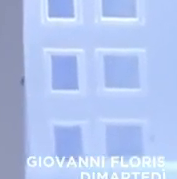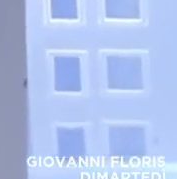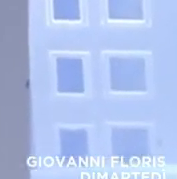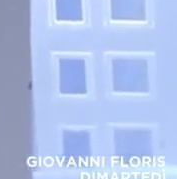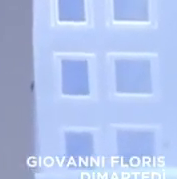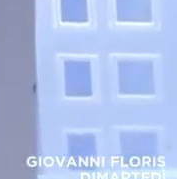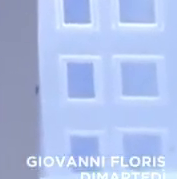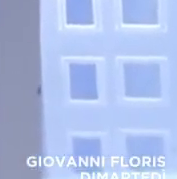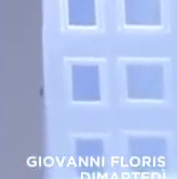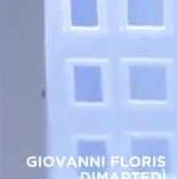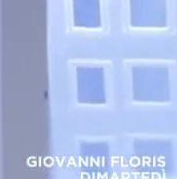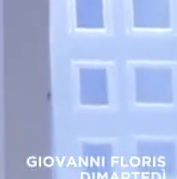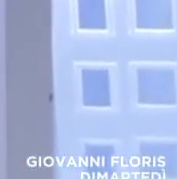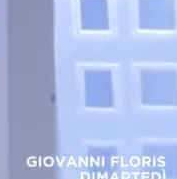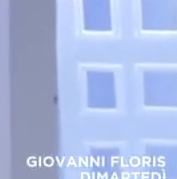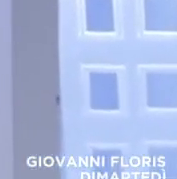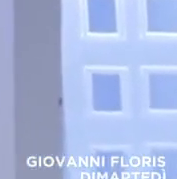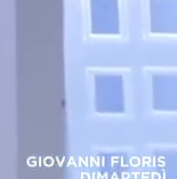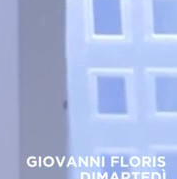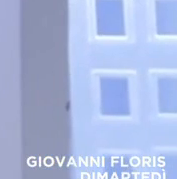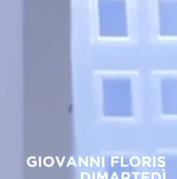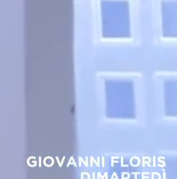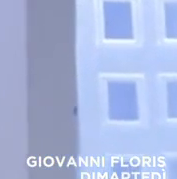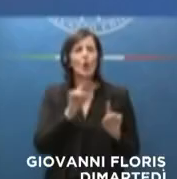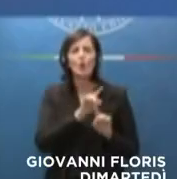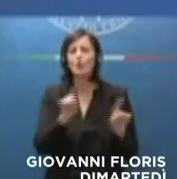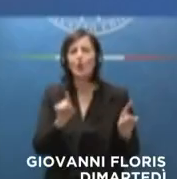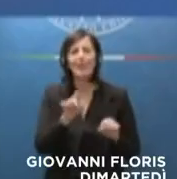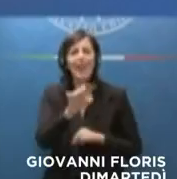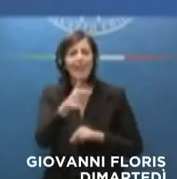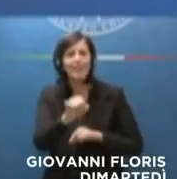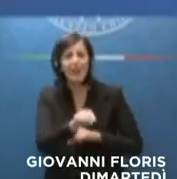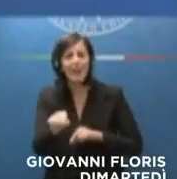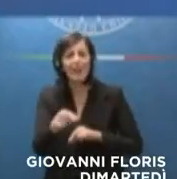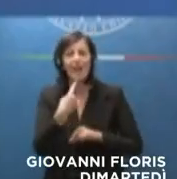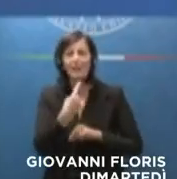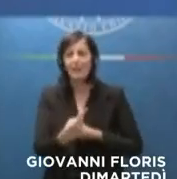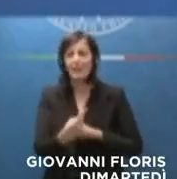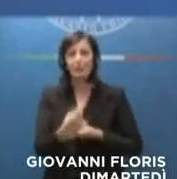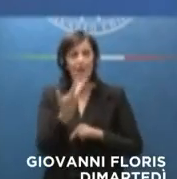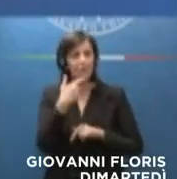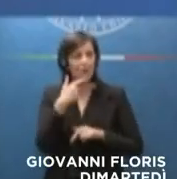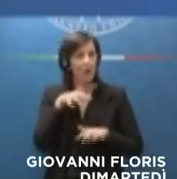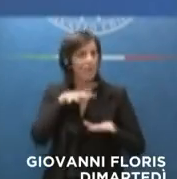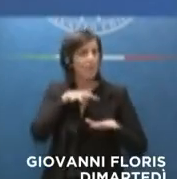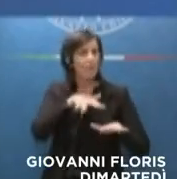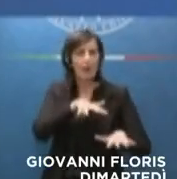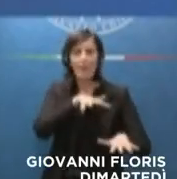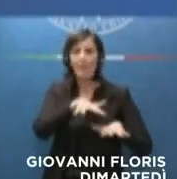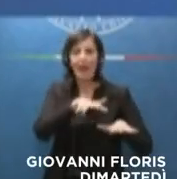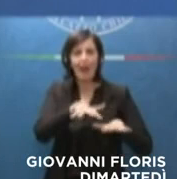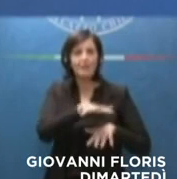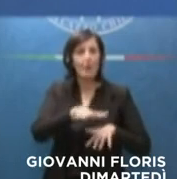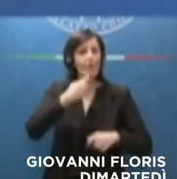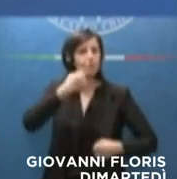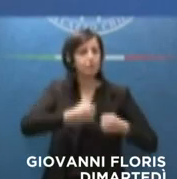sulla manifestazione di Letta, sentiamolo un secondo, non so in diretta. Enrico Letta ha detto che vuole scendere in piazza per difendere il reddito di